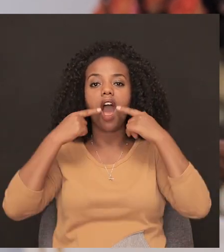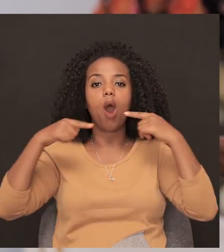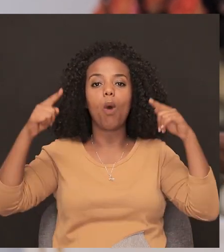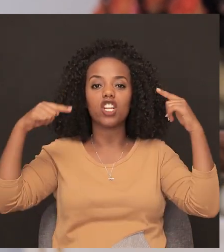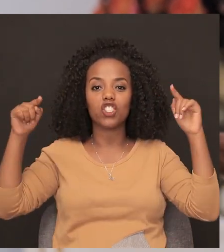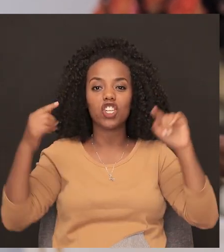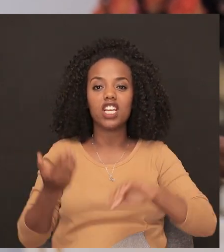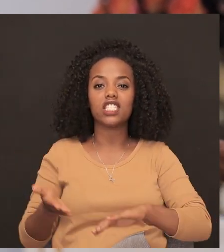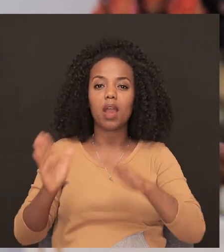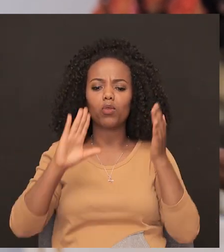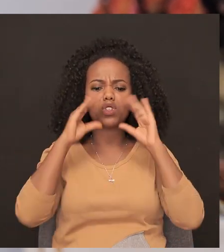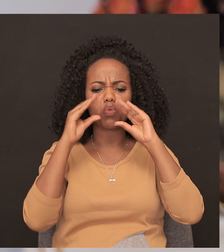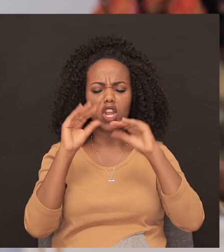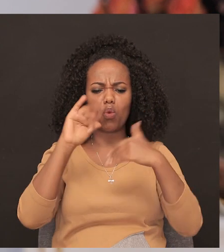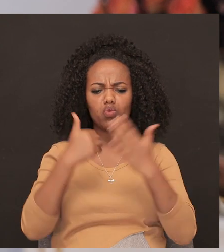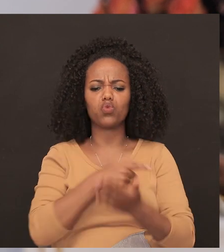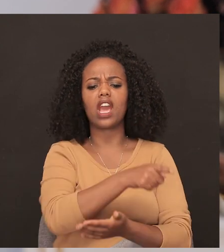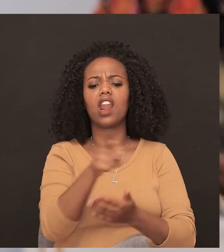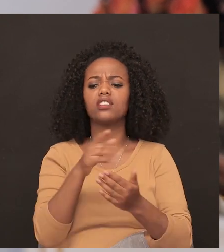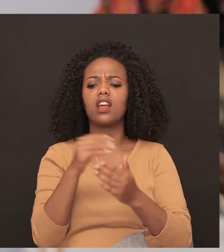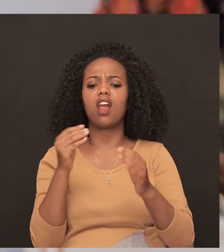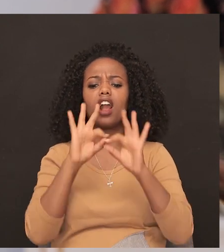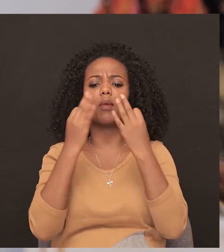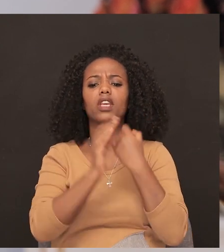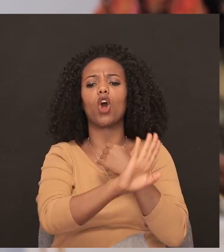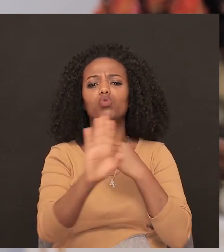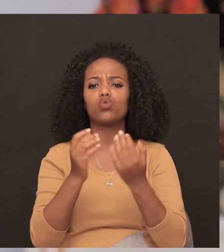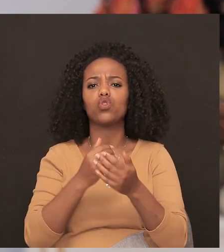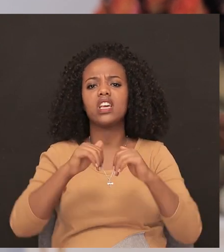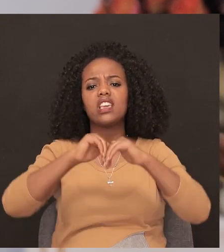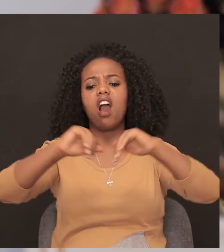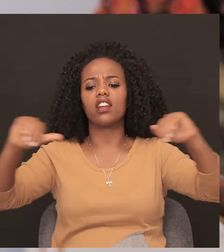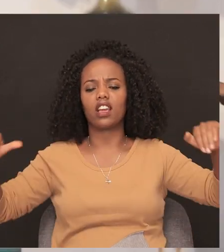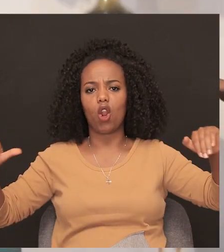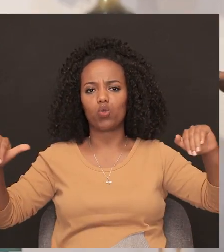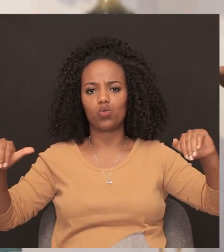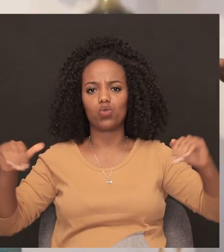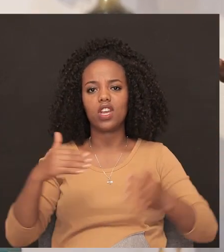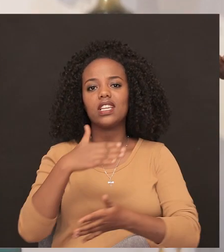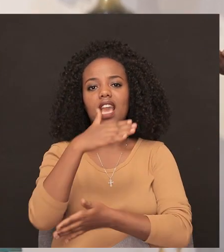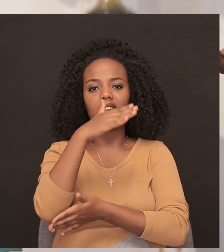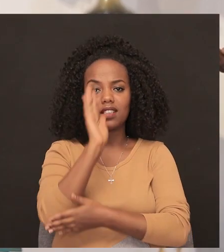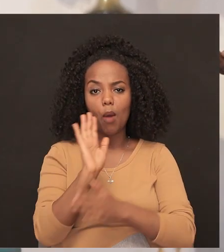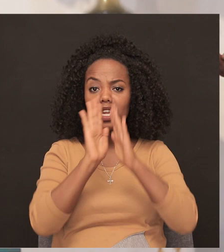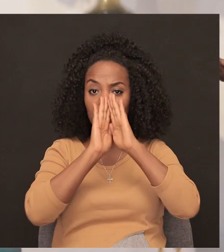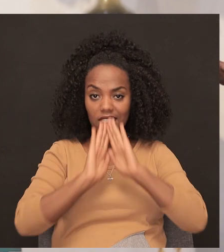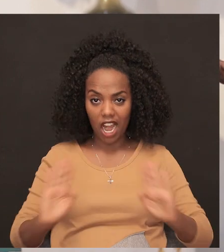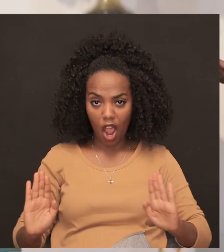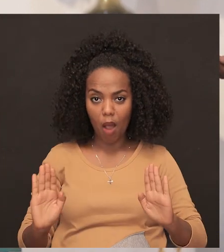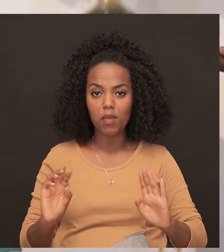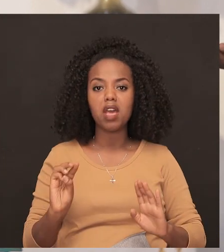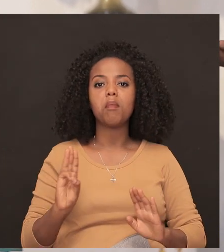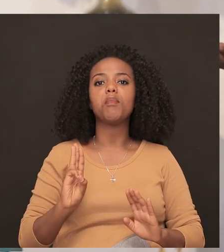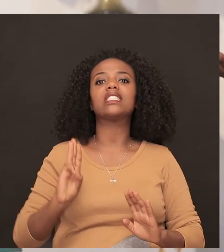አዋጅ የሞትን ወሬ ሁሉ ከእናንተና ከቤታችሁ ላይ ያርቅላችሁ። የእግዚአብሔር